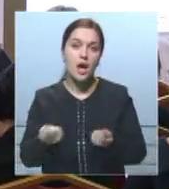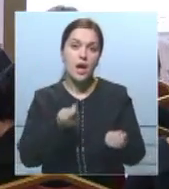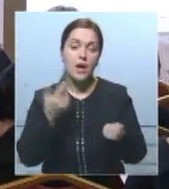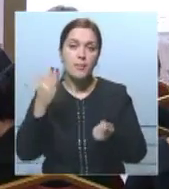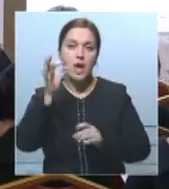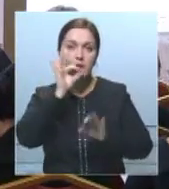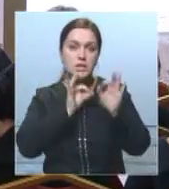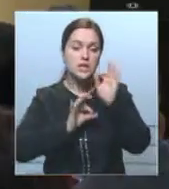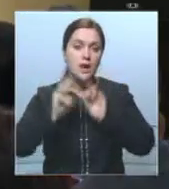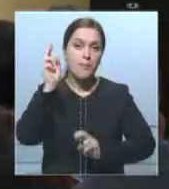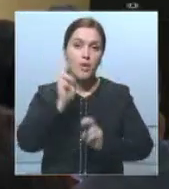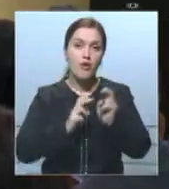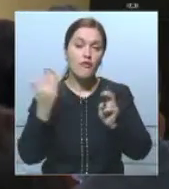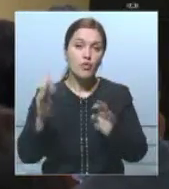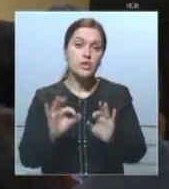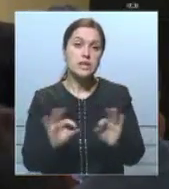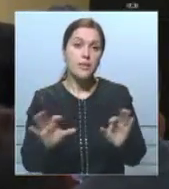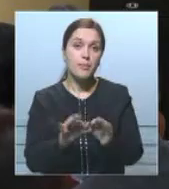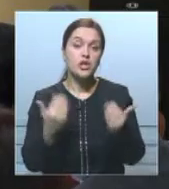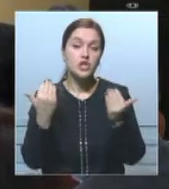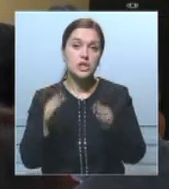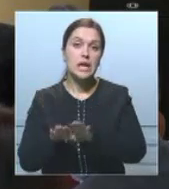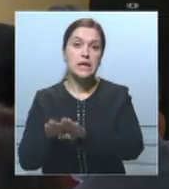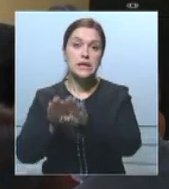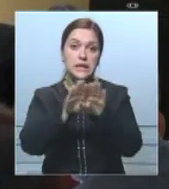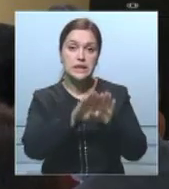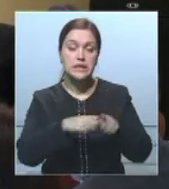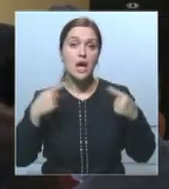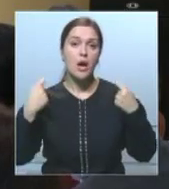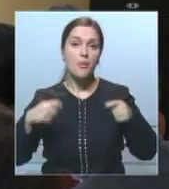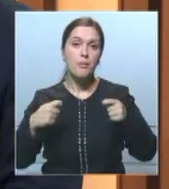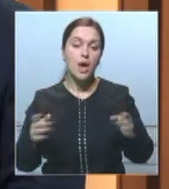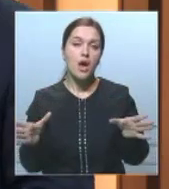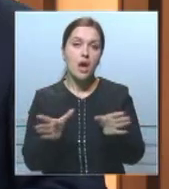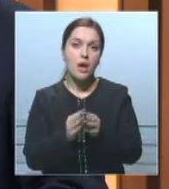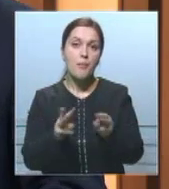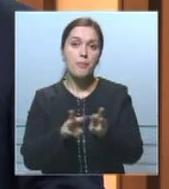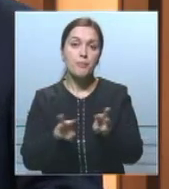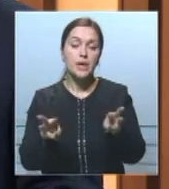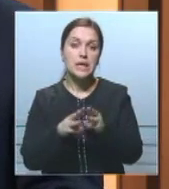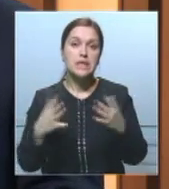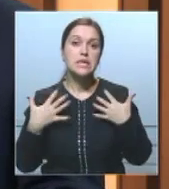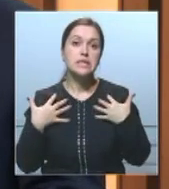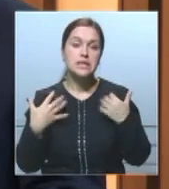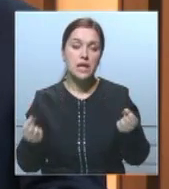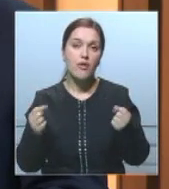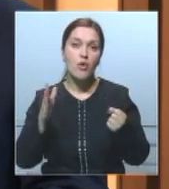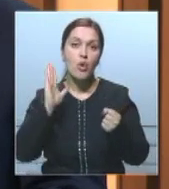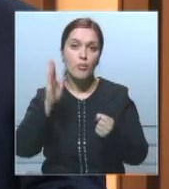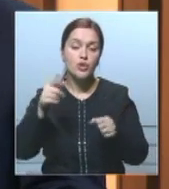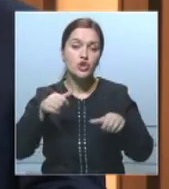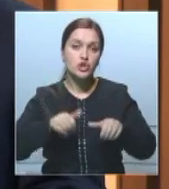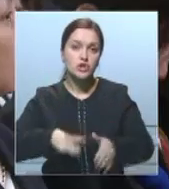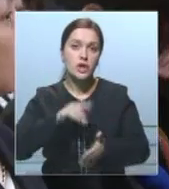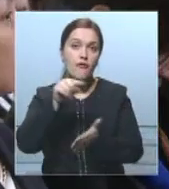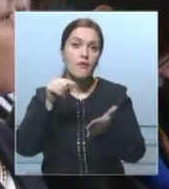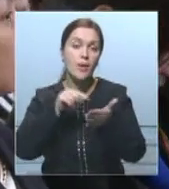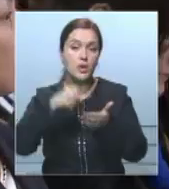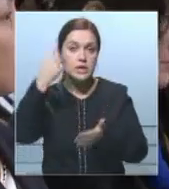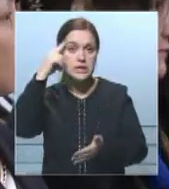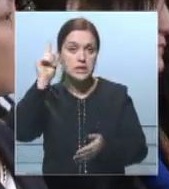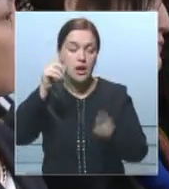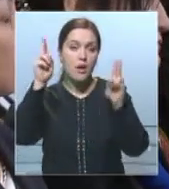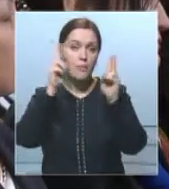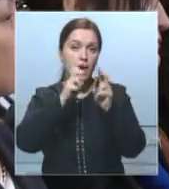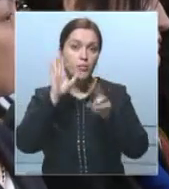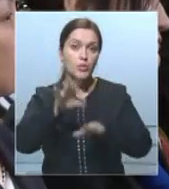«СК Фармация». По его словам, сейчас единый дистрибьютор совместно с Минздравом прорабатывает этот вопрос. Пока известно, что экспертизу